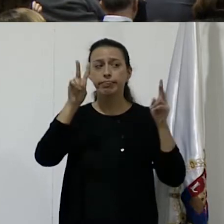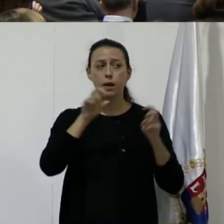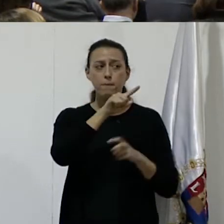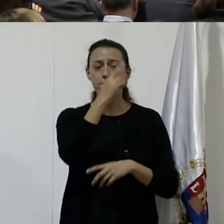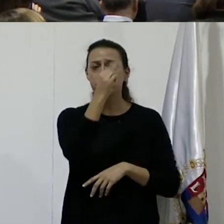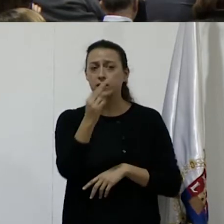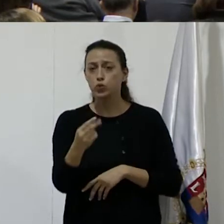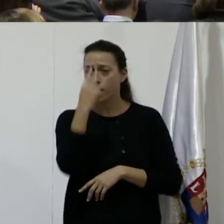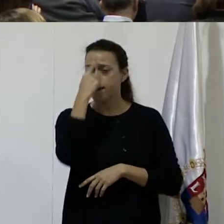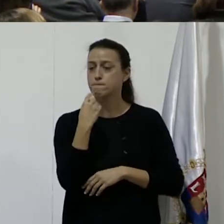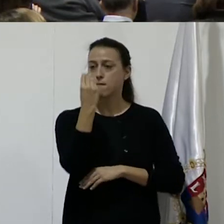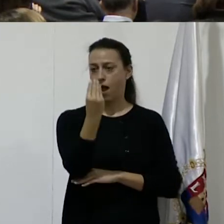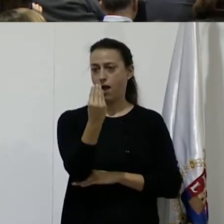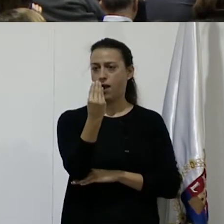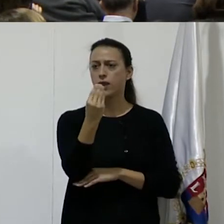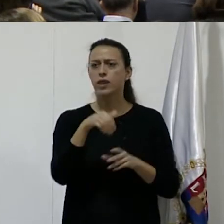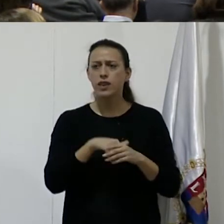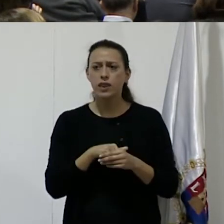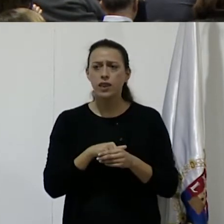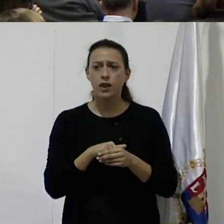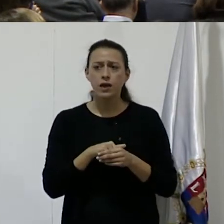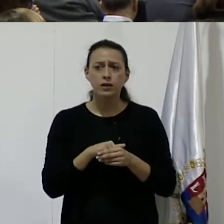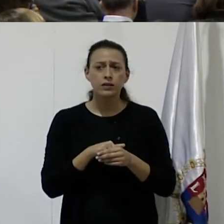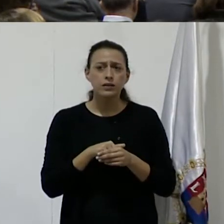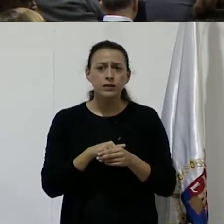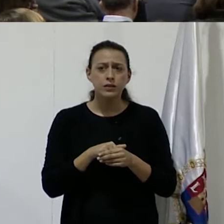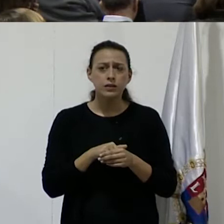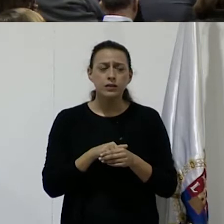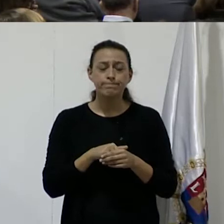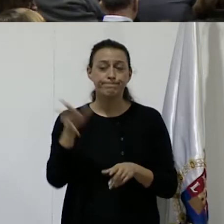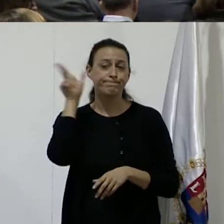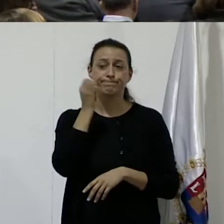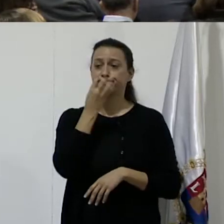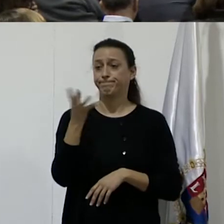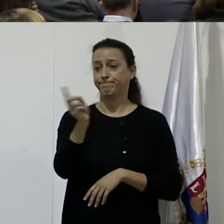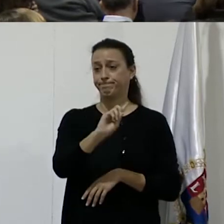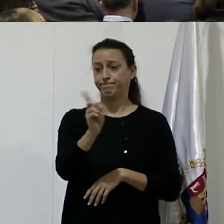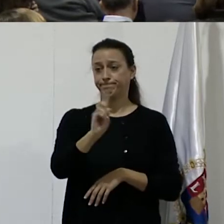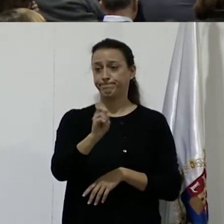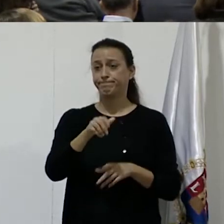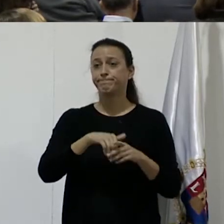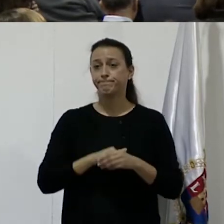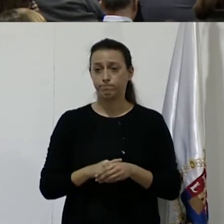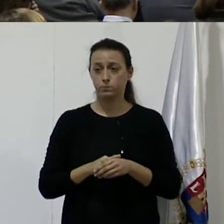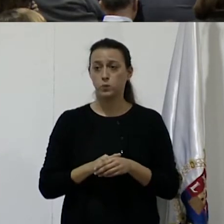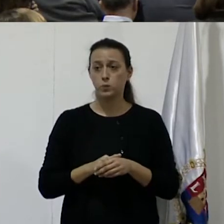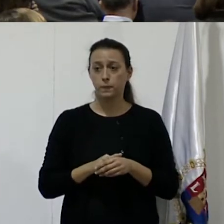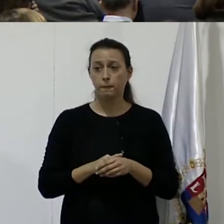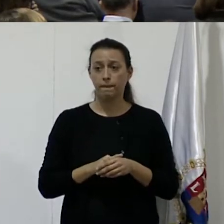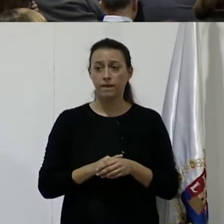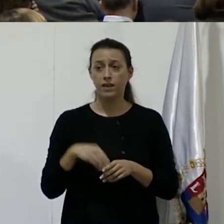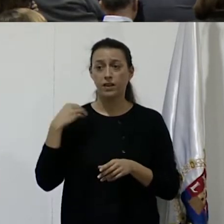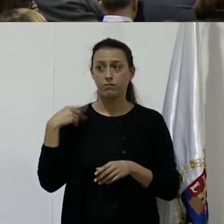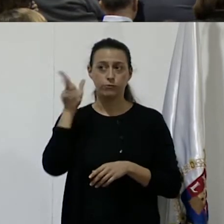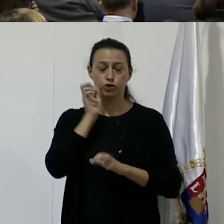de la visualitat. En aquesta llarga carrera ocupa un lloc destacat la pintura, la qual, segons Maria Zambrano,